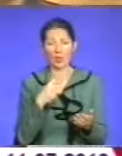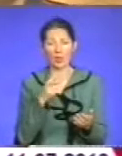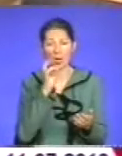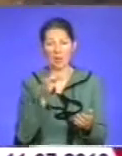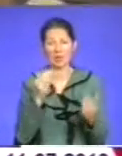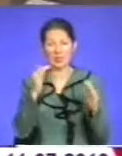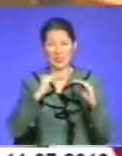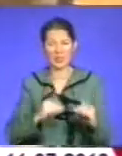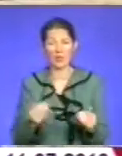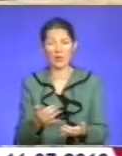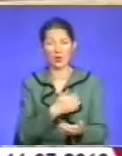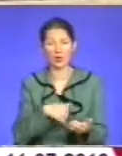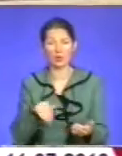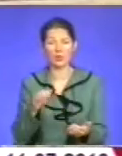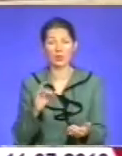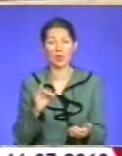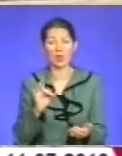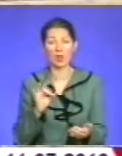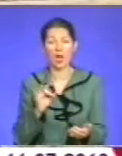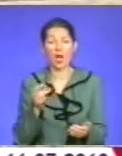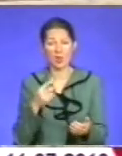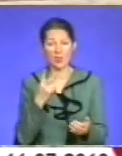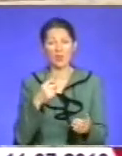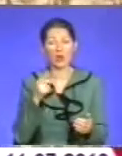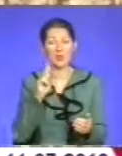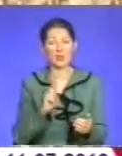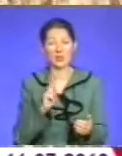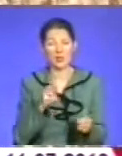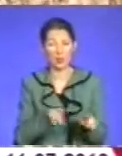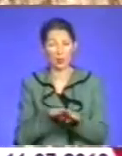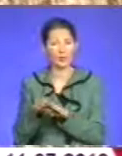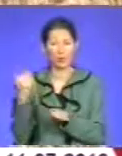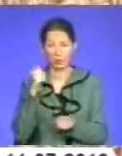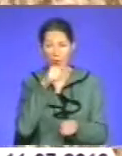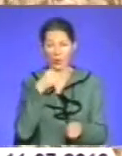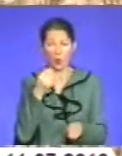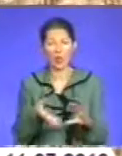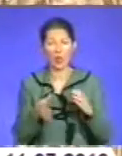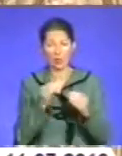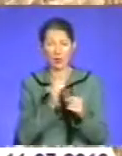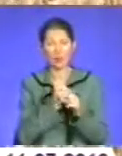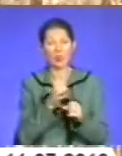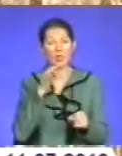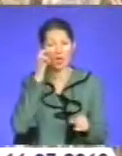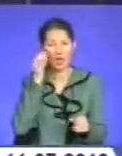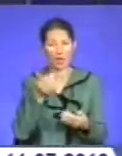з гектара у порівнянні з минулим роком. Але висновки робити ще рано, адже жнива лише починаються.